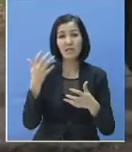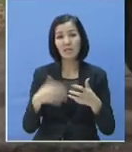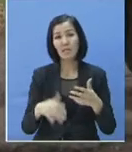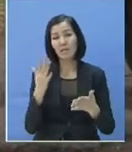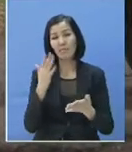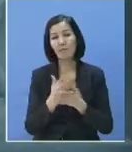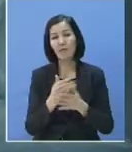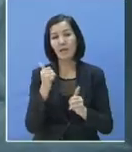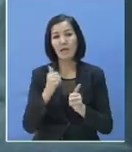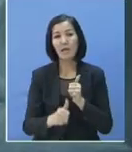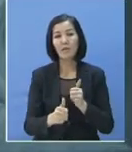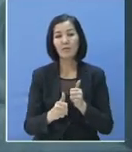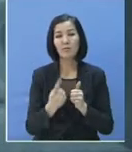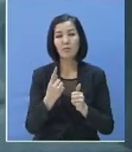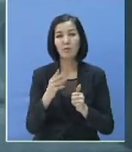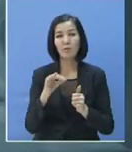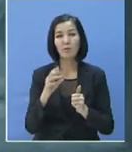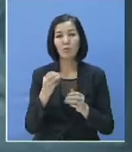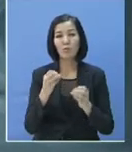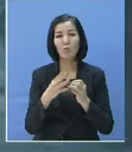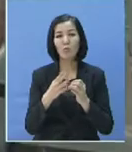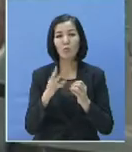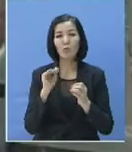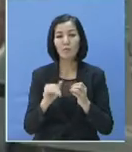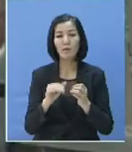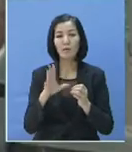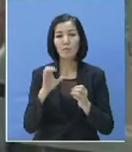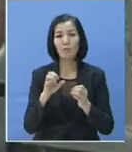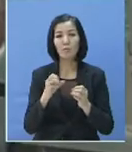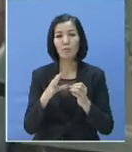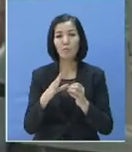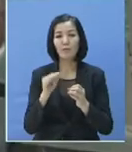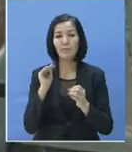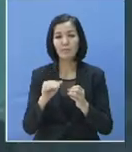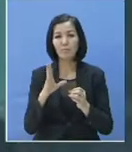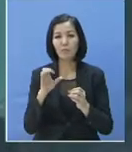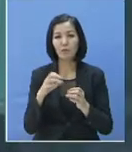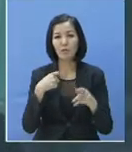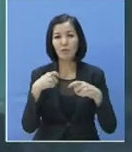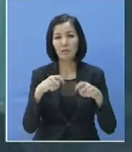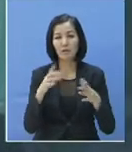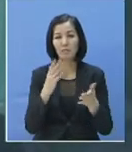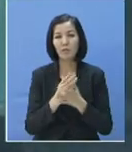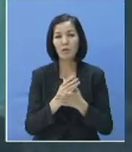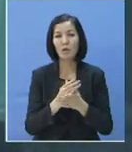әбігер. Әр тоннасы 13,5 мың теңгенің көмірін 15,5 мың теңгеден сатып тұр. Сонда